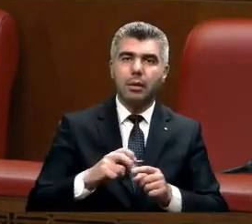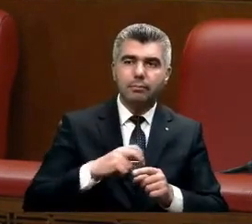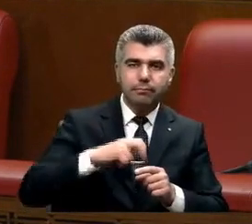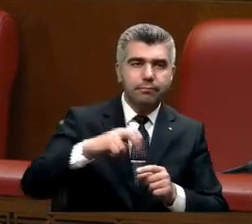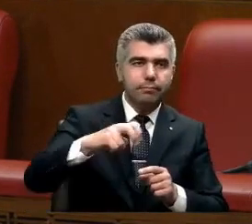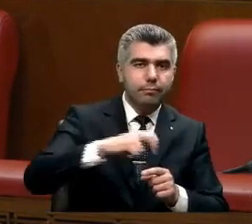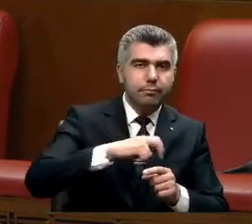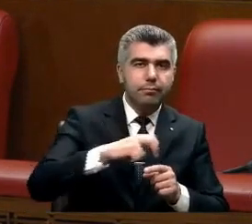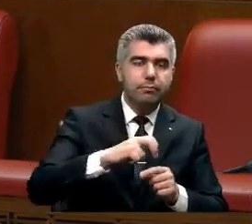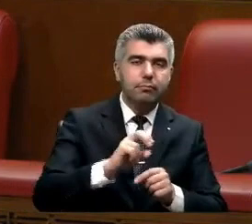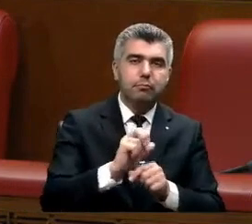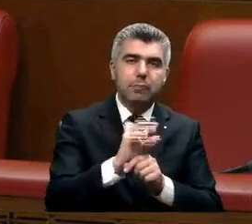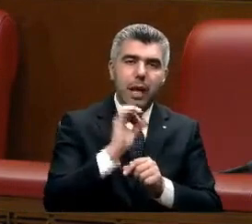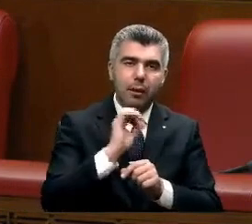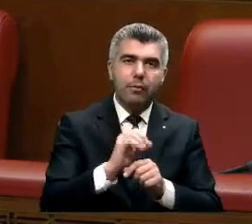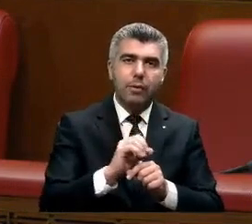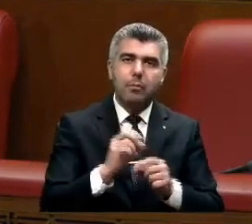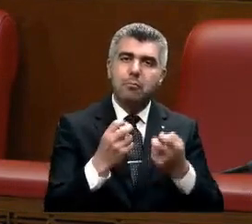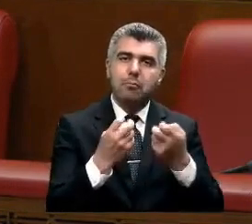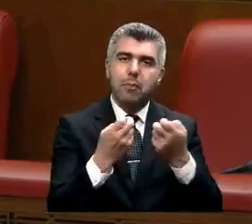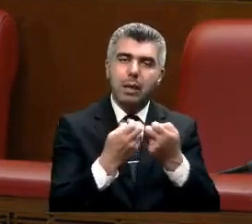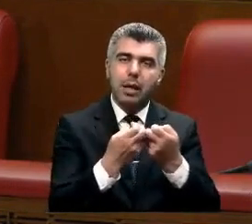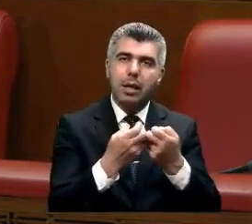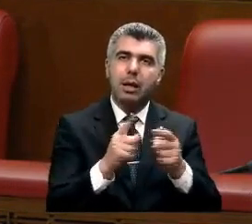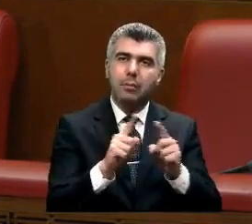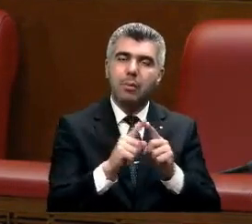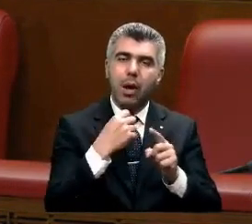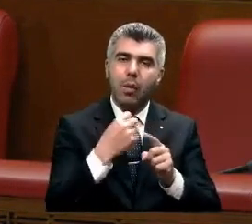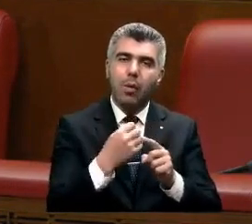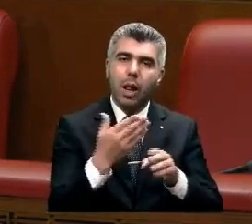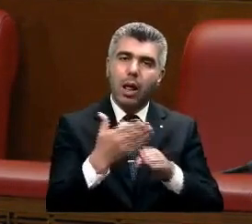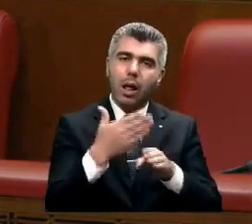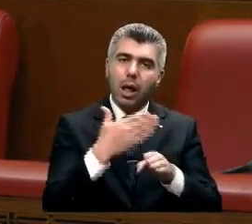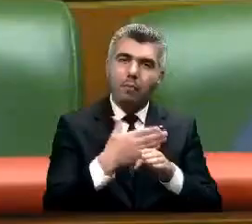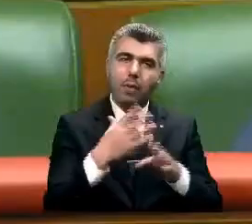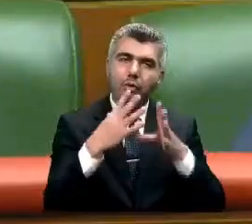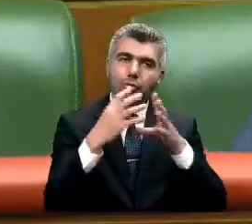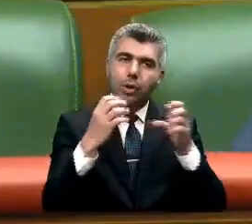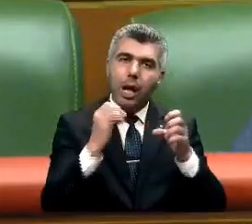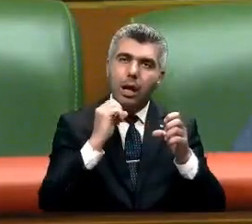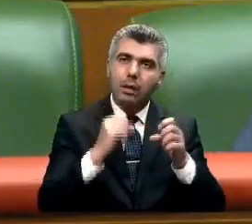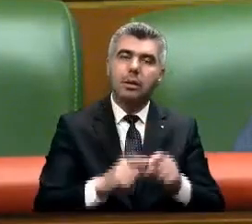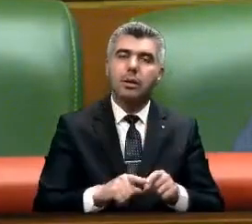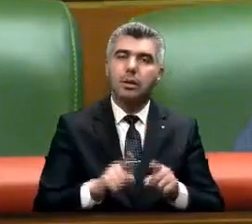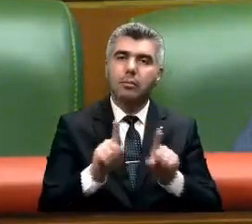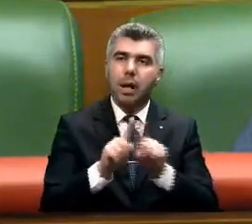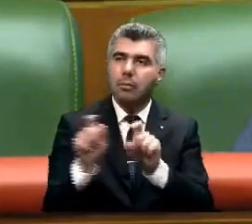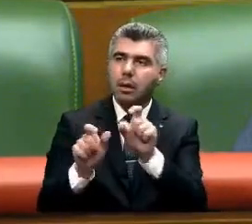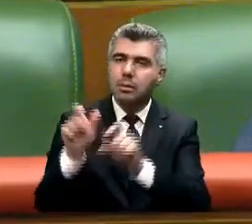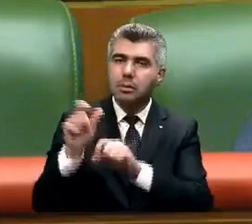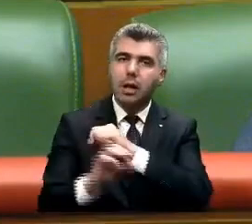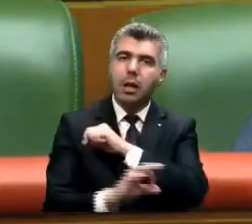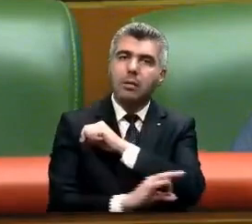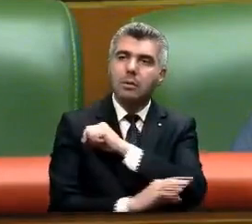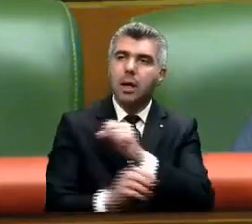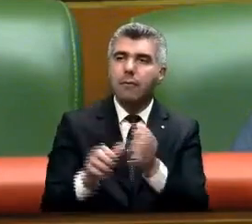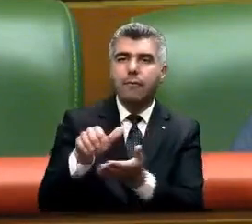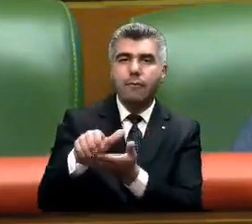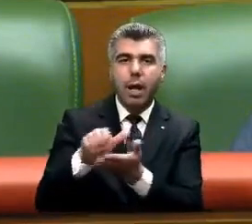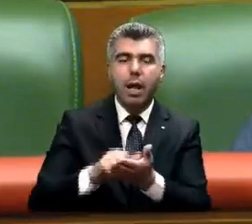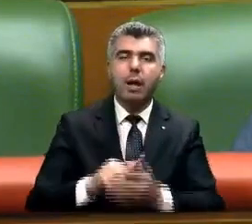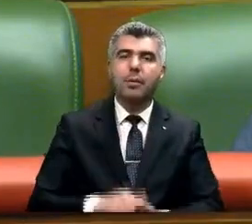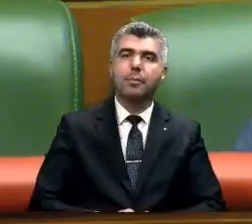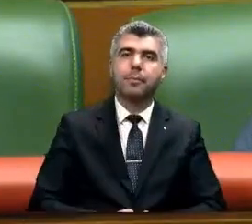جماعيه ومثل الحوادث التي تكلمتم عنها المتعلقه بنقل عمال الفلاحين